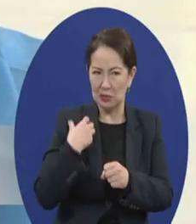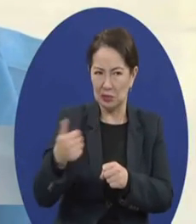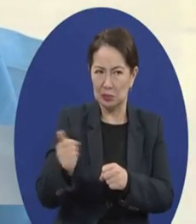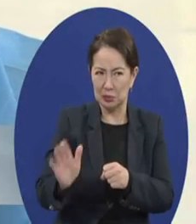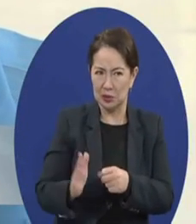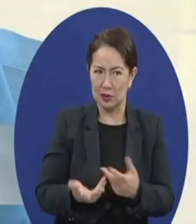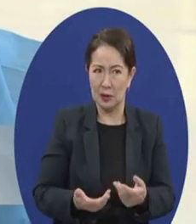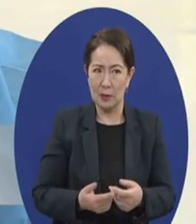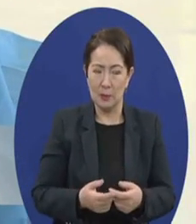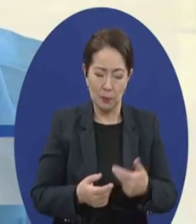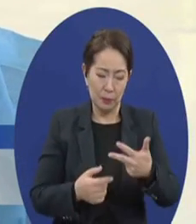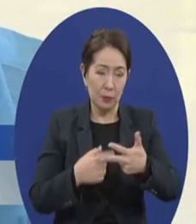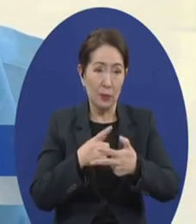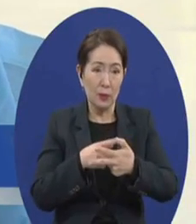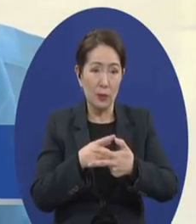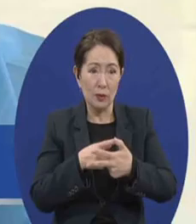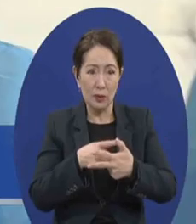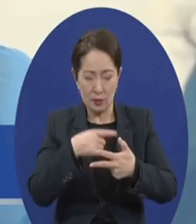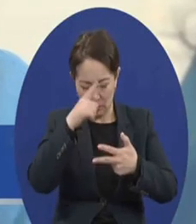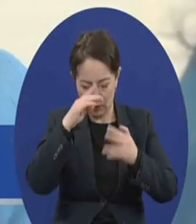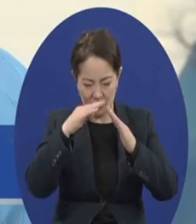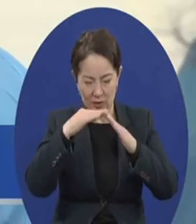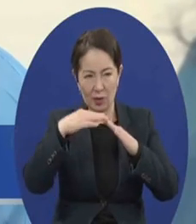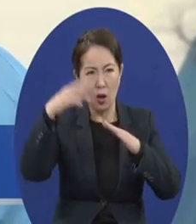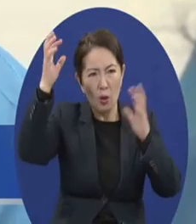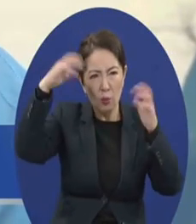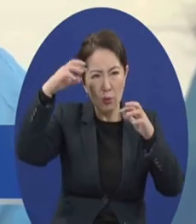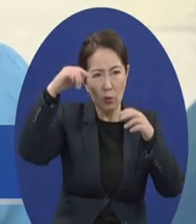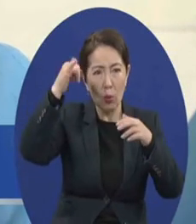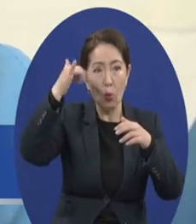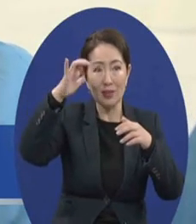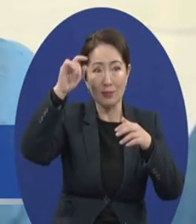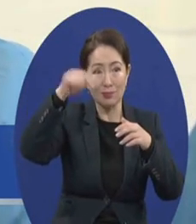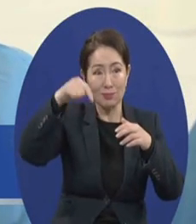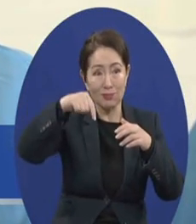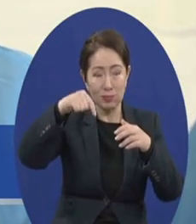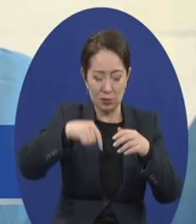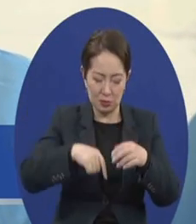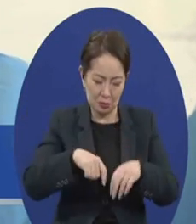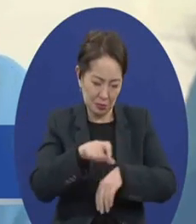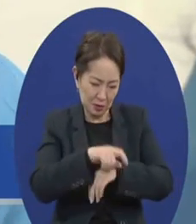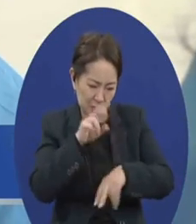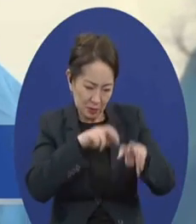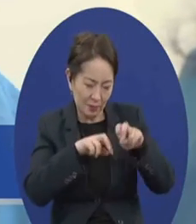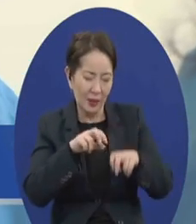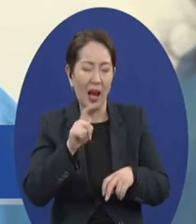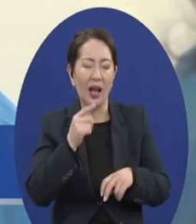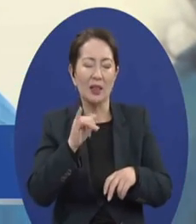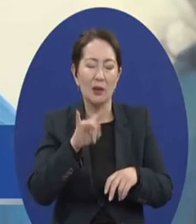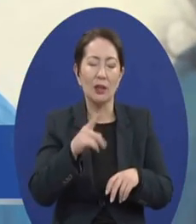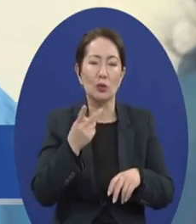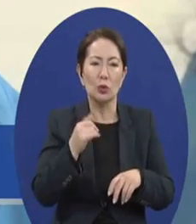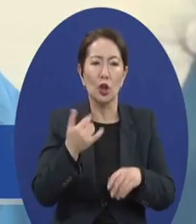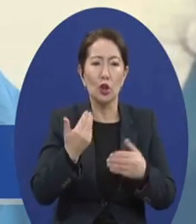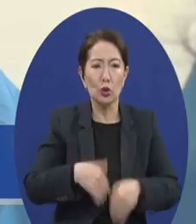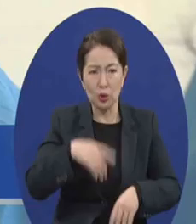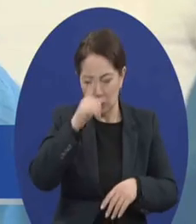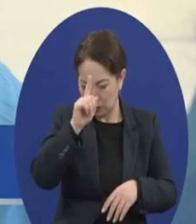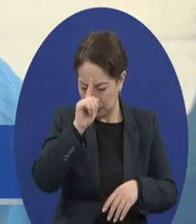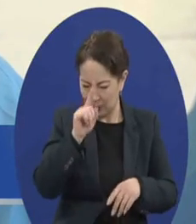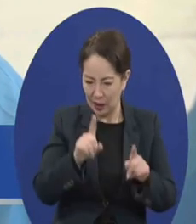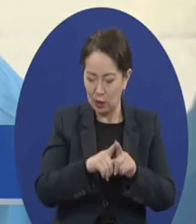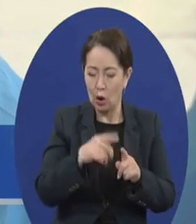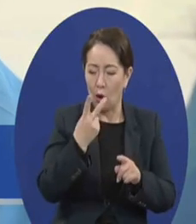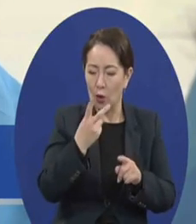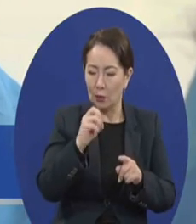Бид нэр хүүхдийн эмнэлгийн 3 дахь хороо дээрээс бас ус хойчдаг. Мэргэжлийн байгууллагуудад бид нэр хандсан. Халдвар цүрэгийн эмнэлэг, төрх эмнэлэг хоёулаа 14